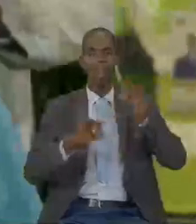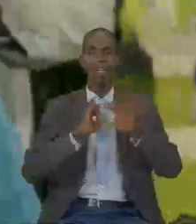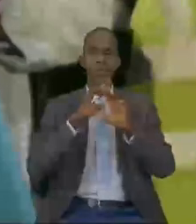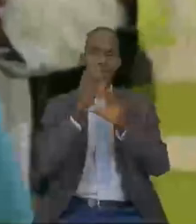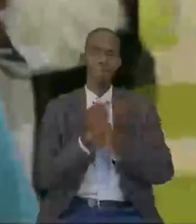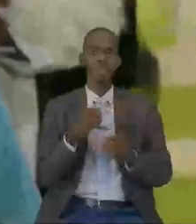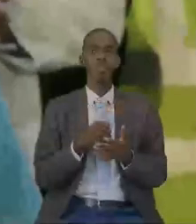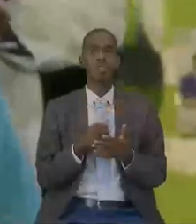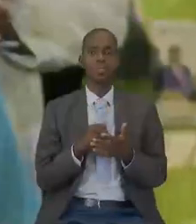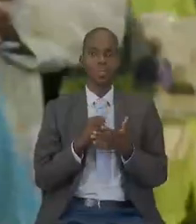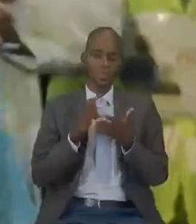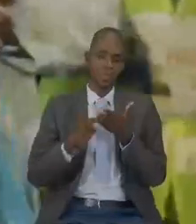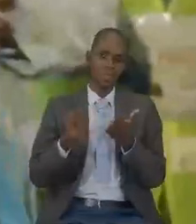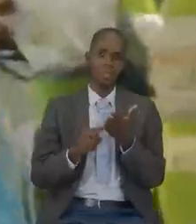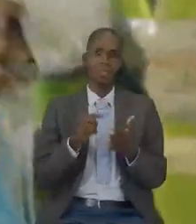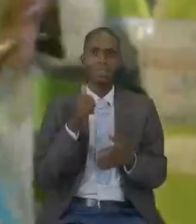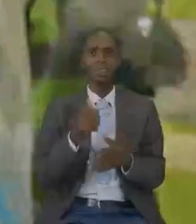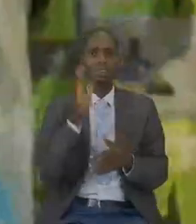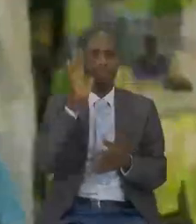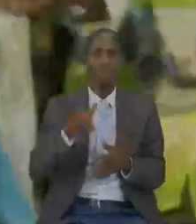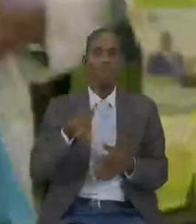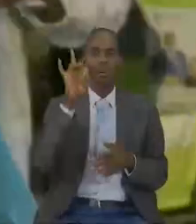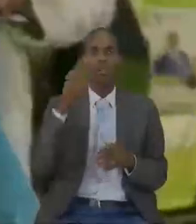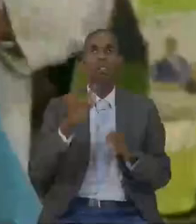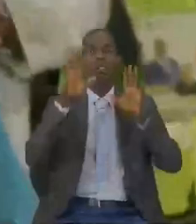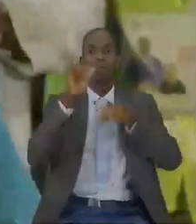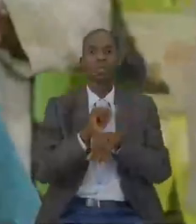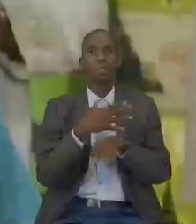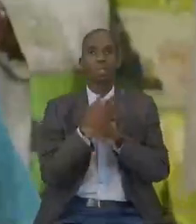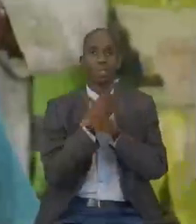Je l'ai eu. Tu verras que le miracle, la guérison,